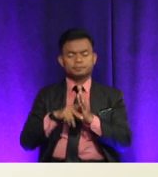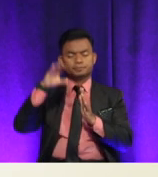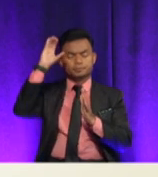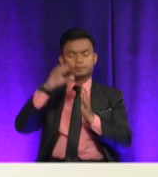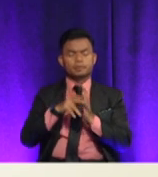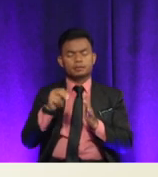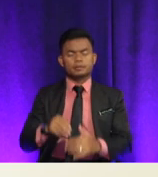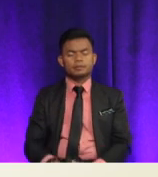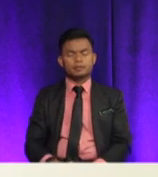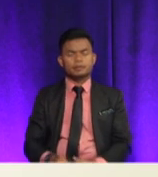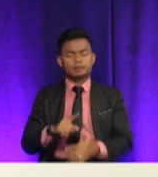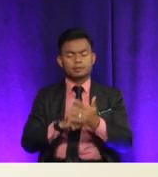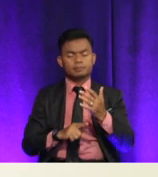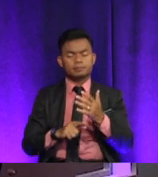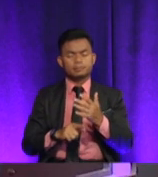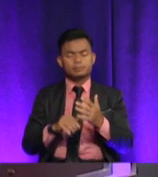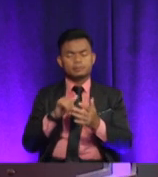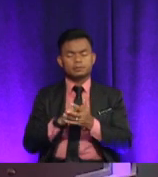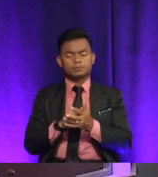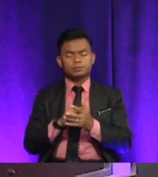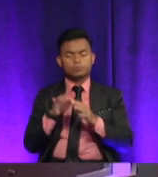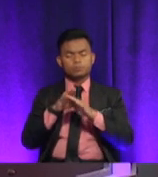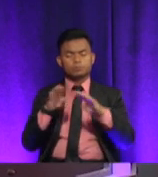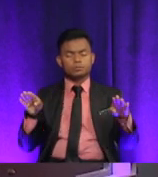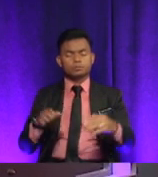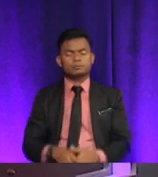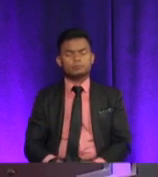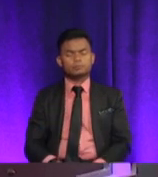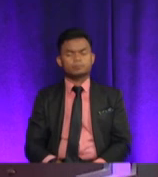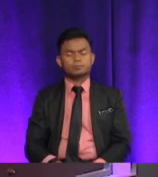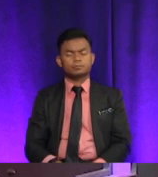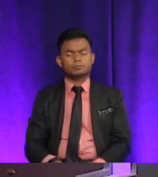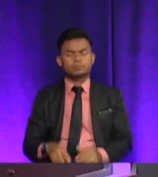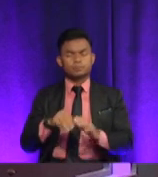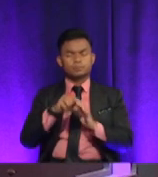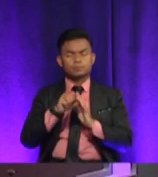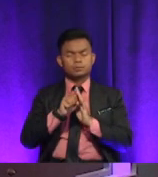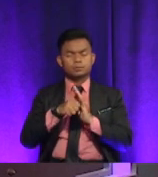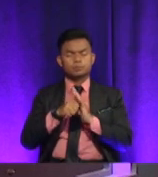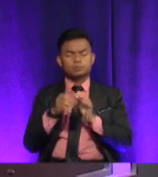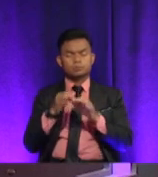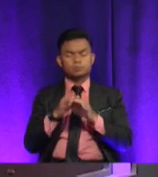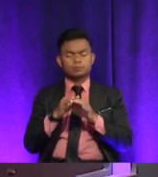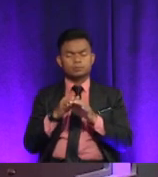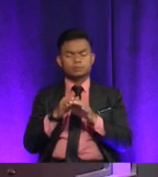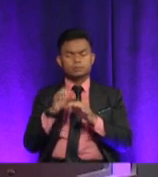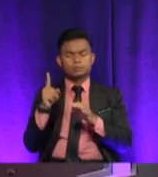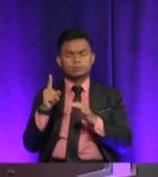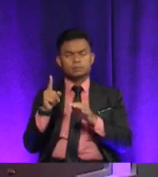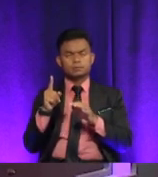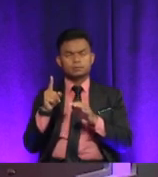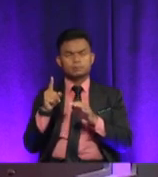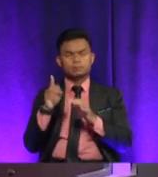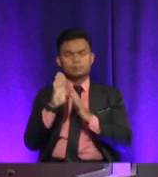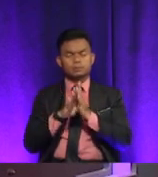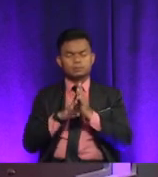magis kita keluarkan Oke begitu juga kalau kita lihat di sini rangkap yang keenam ia berkata